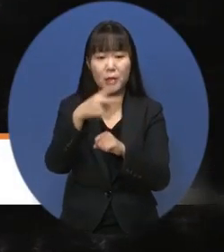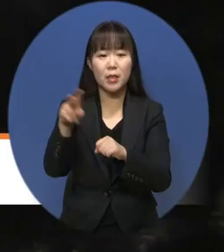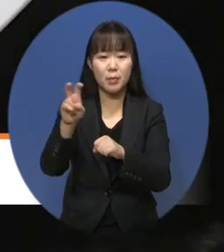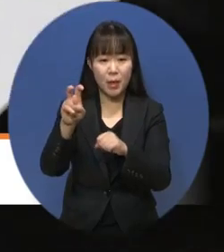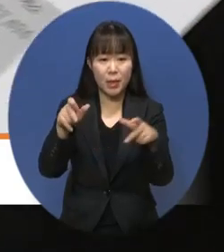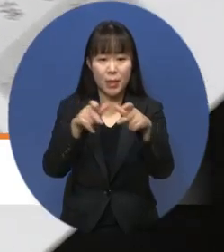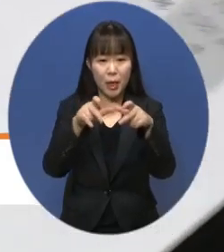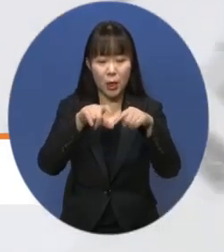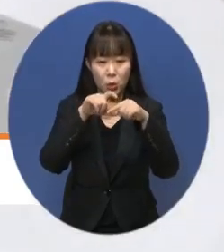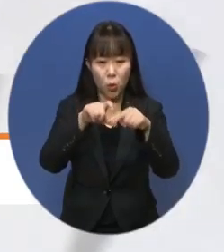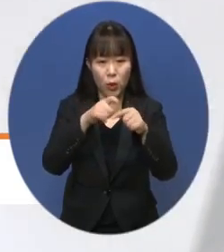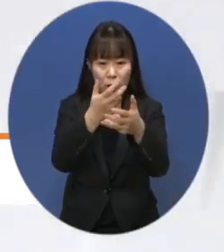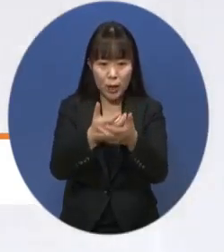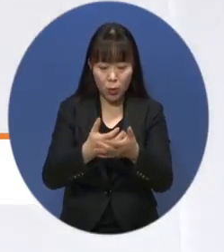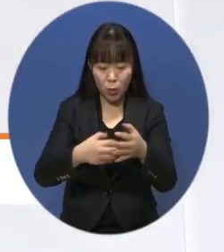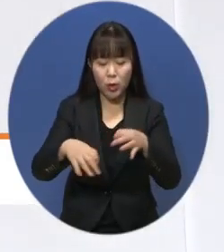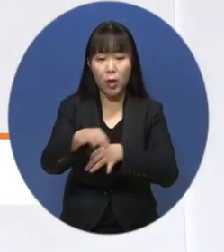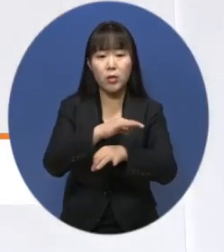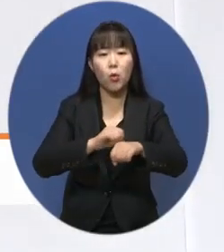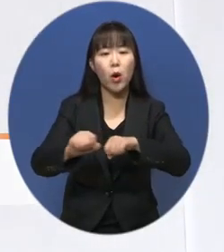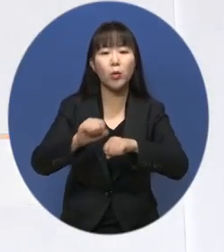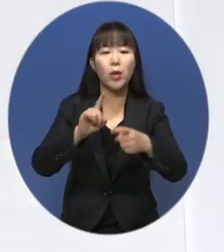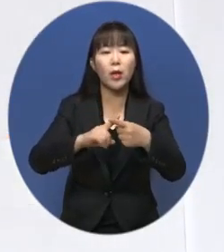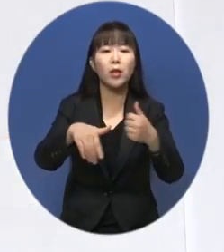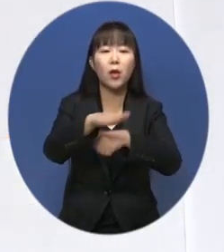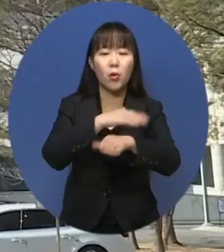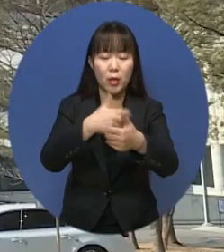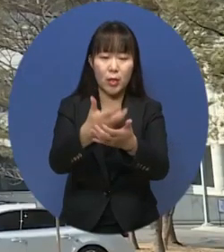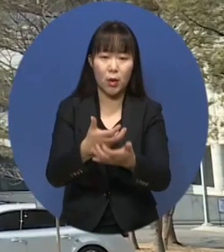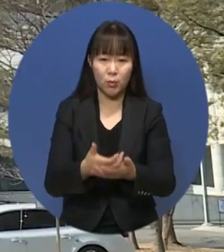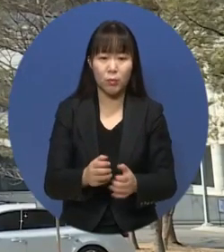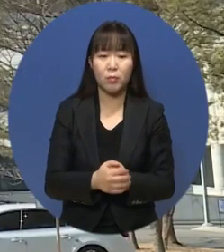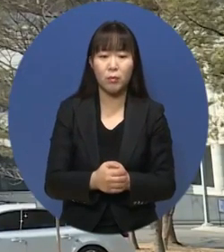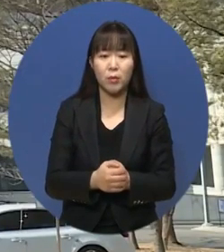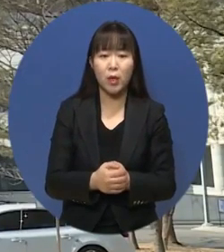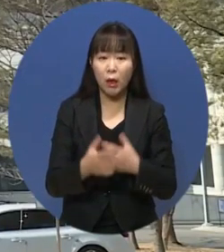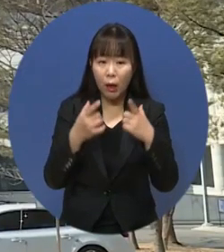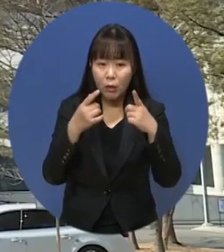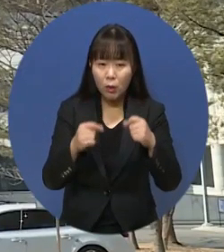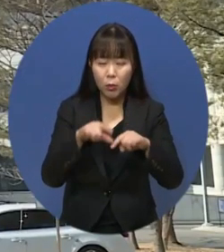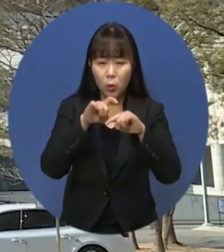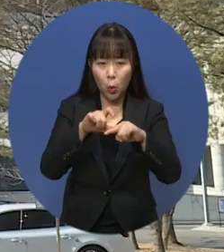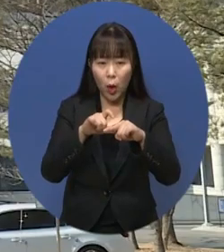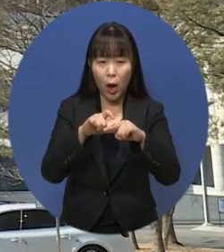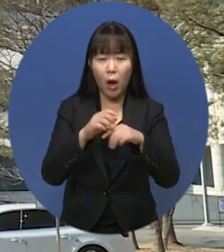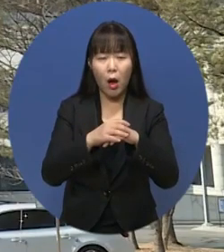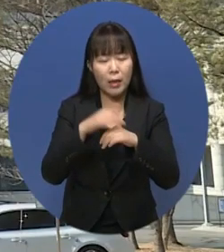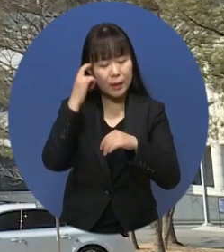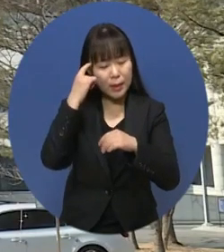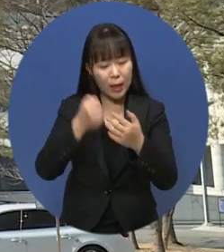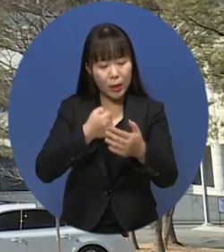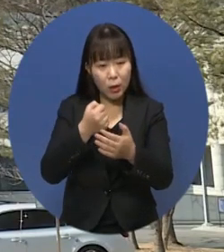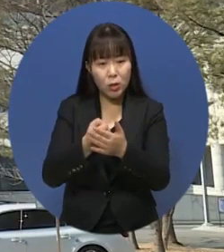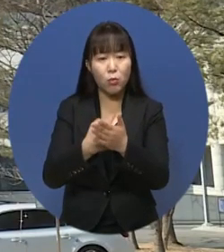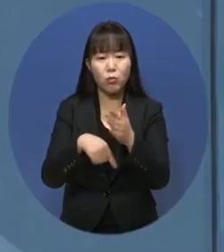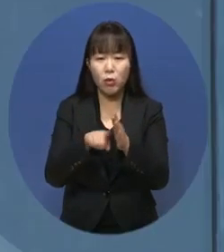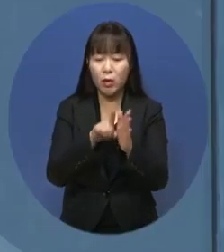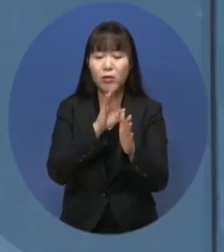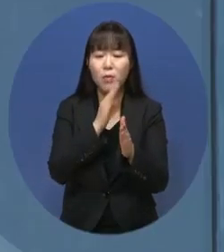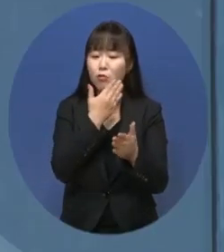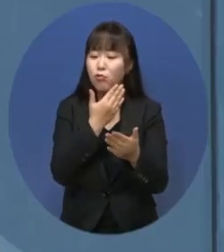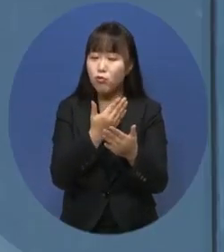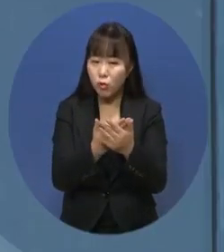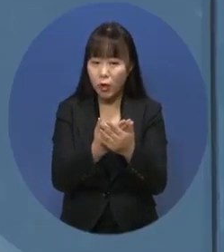자료에 담긴 경제활동 현황 자료입니다 고용 개 발언은 통계는 합리적 의사결정을 위한 중요한 기반이 라며